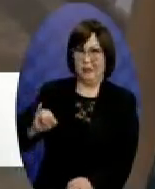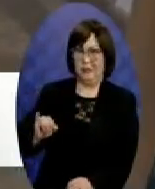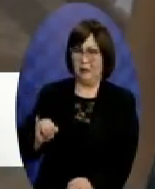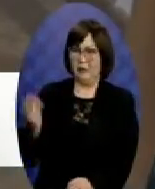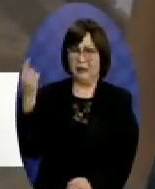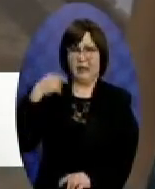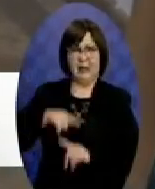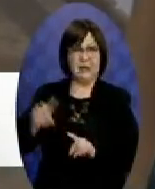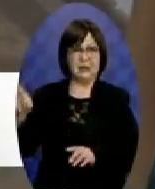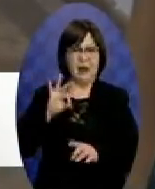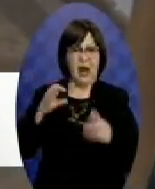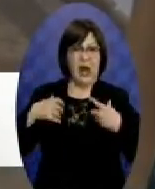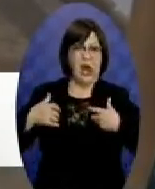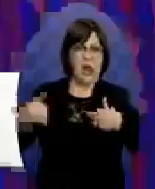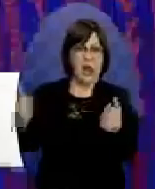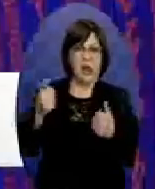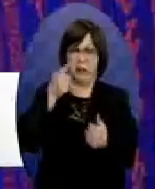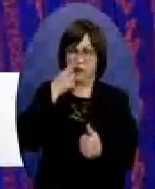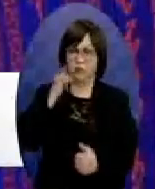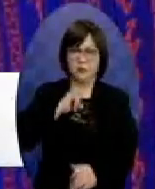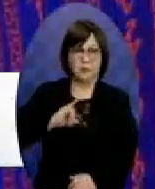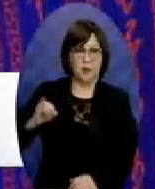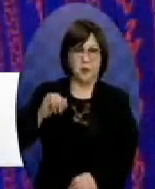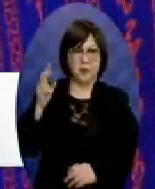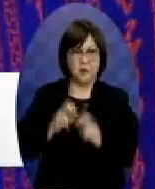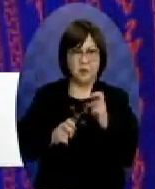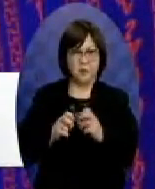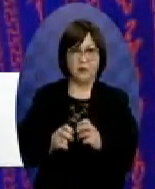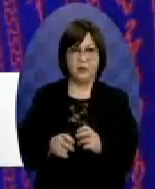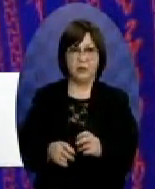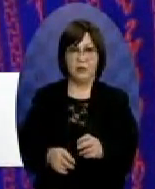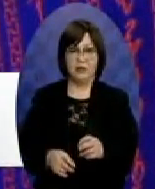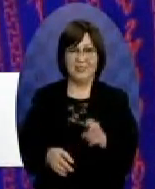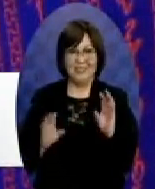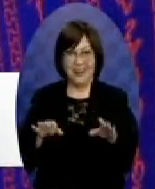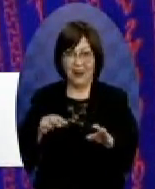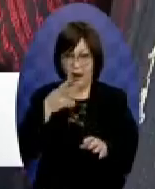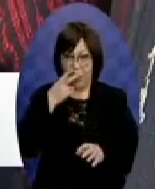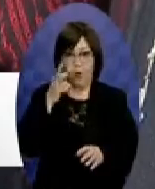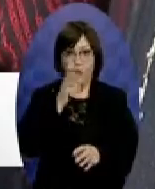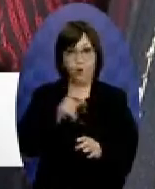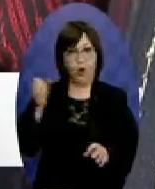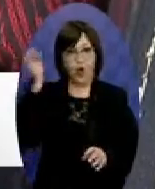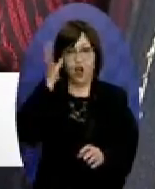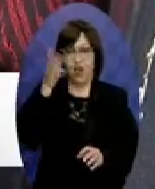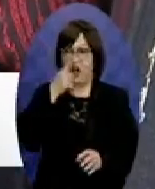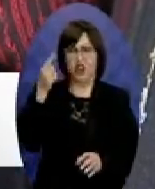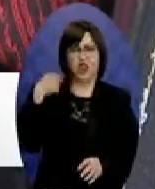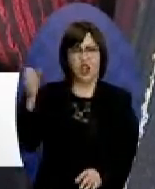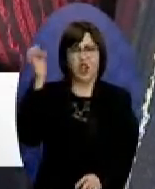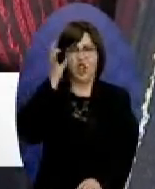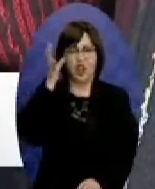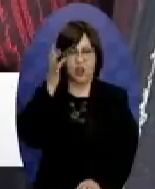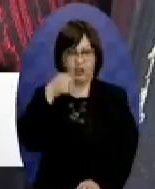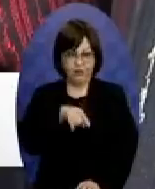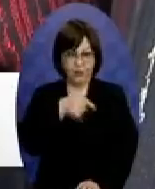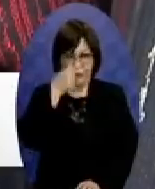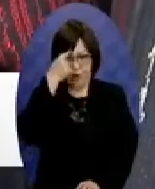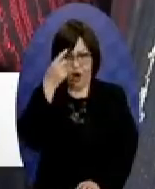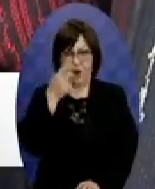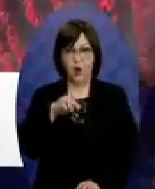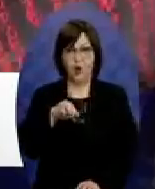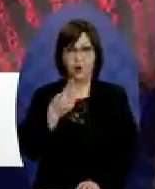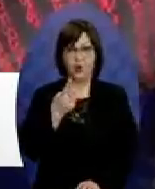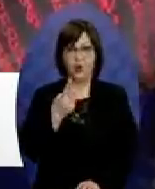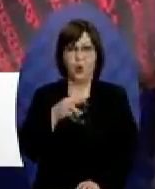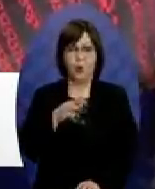гэд яг тэр жинхэнэ бүтээгдэхүүнийх нь нэрэнд бол одоо их сөрөг нөлөөтэй байдаг юм а гэдгийг бол хэлж байгаа. За энэ бүтээлийг гаргаж авах юмд бол маш олон хүний хүч